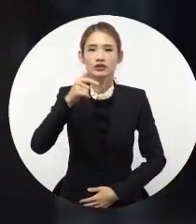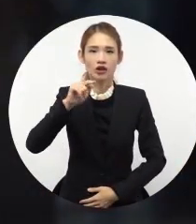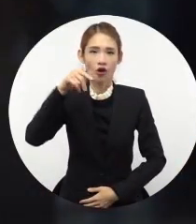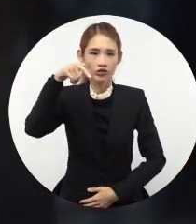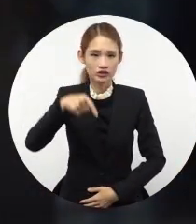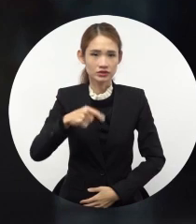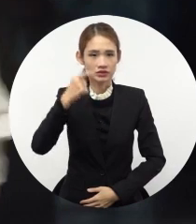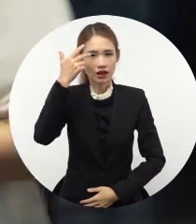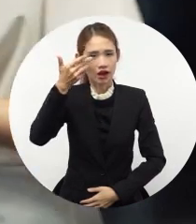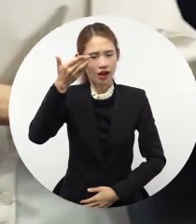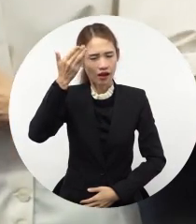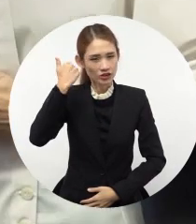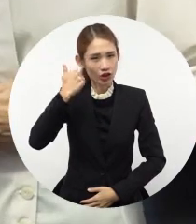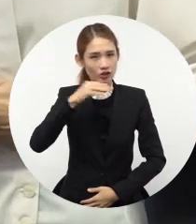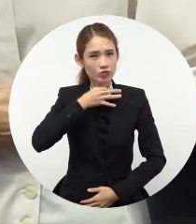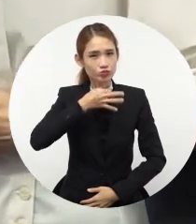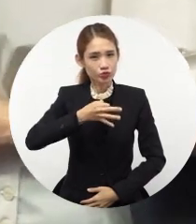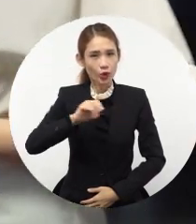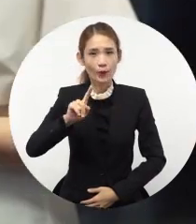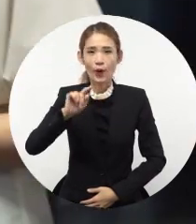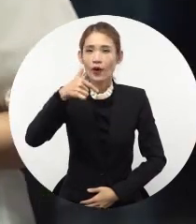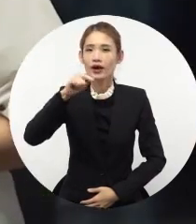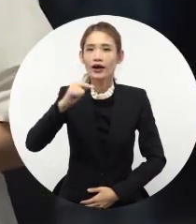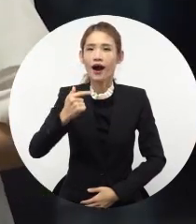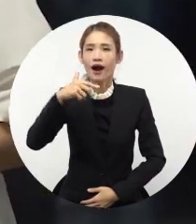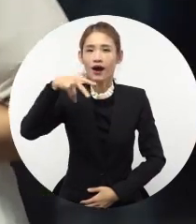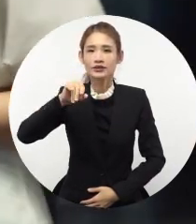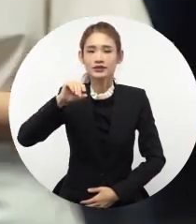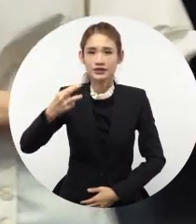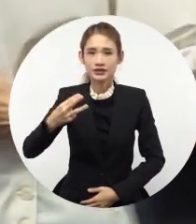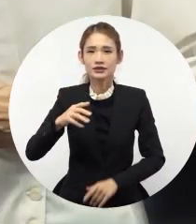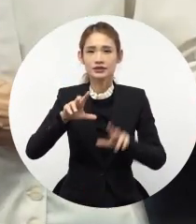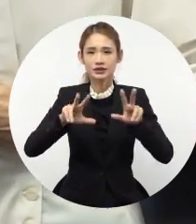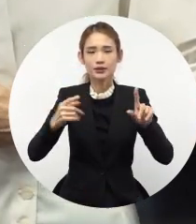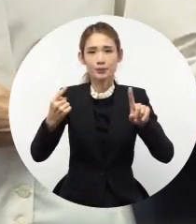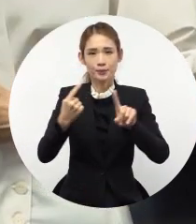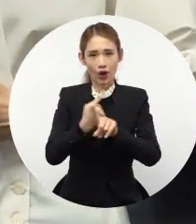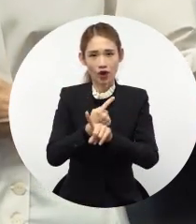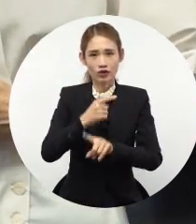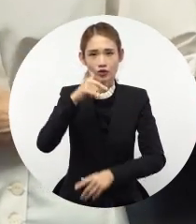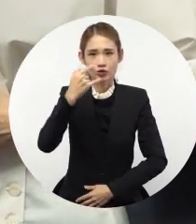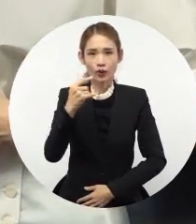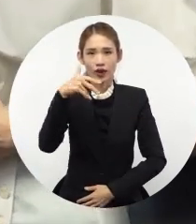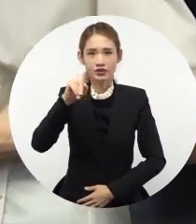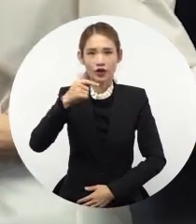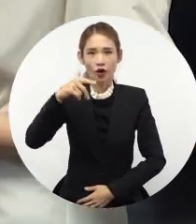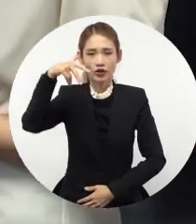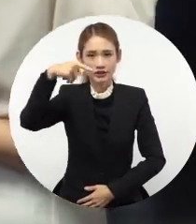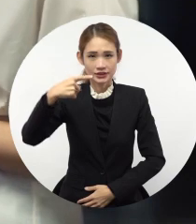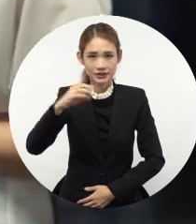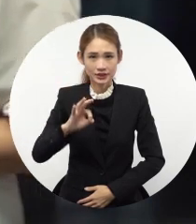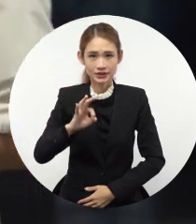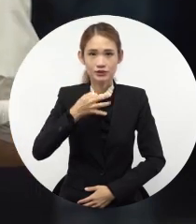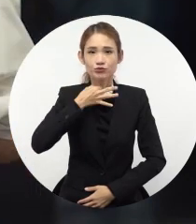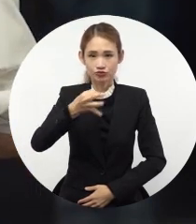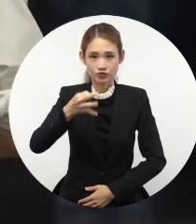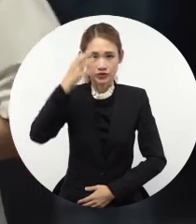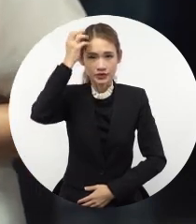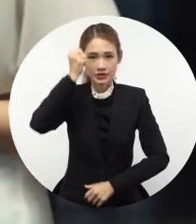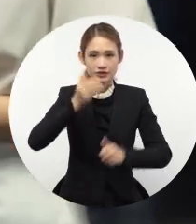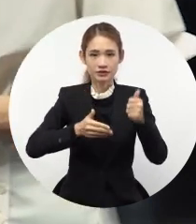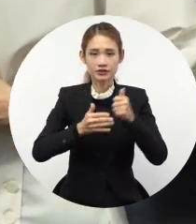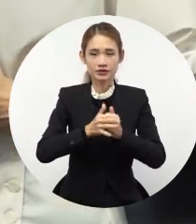예전에는 간질이라고 불렀는데요. 지금은 뇌전증이라고 부른다는 거 기억해 주시고요. 그리고